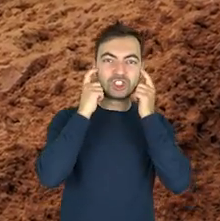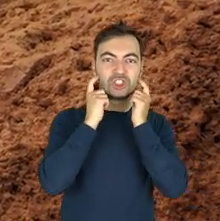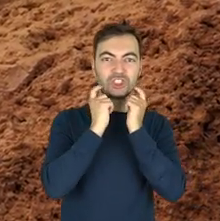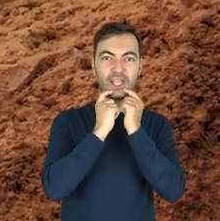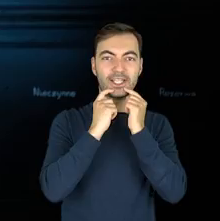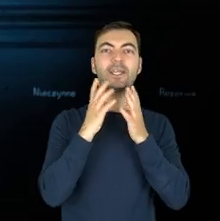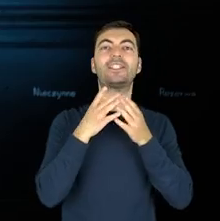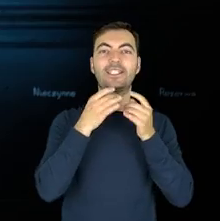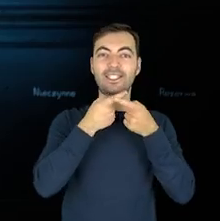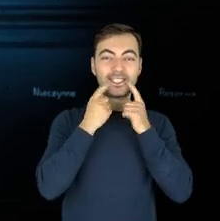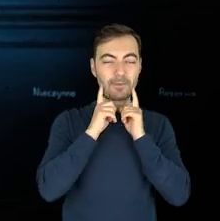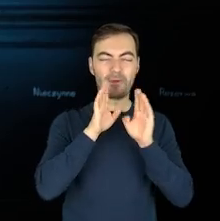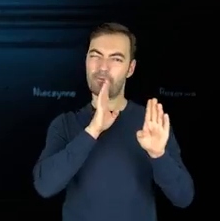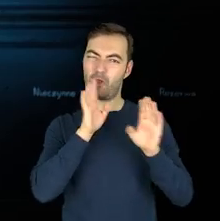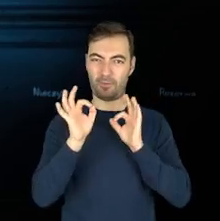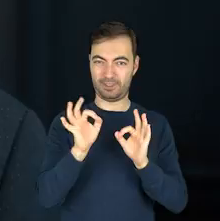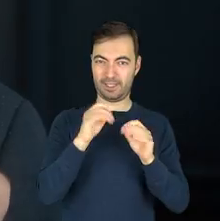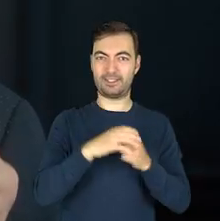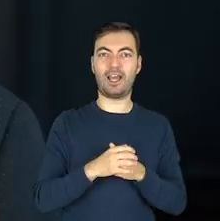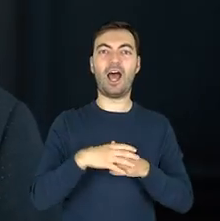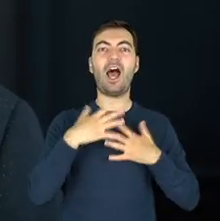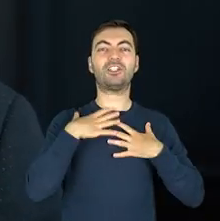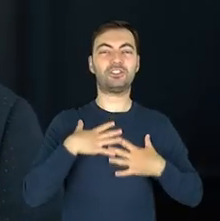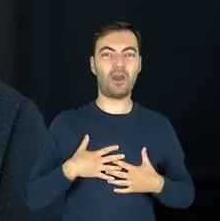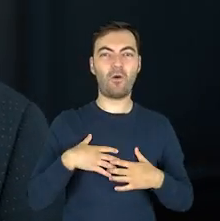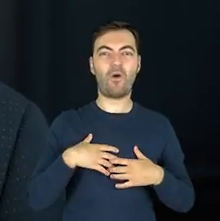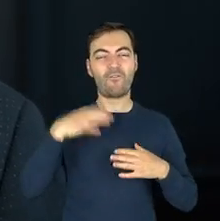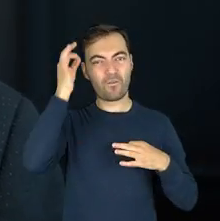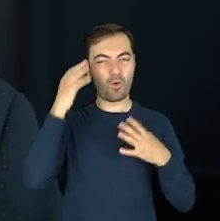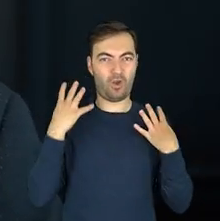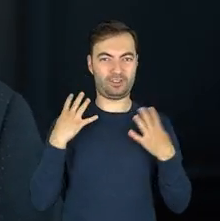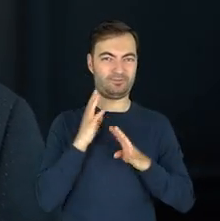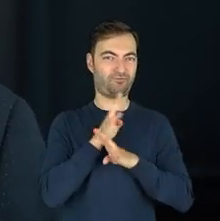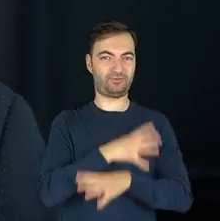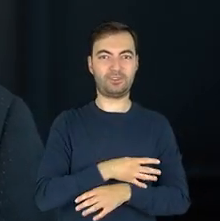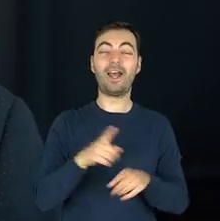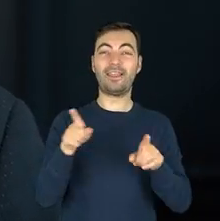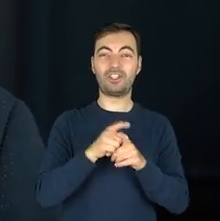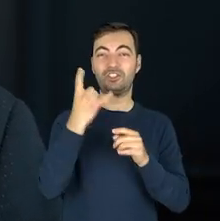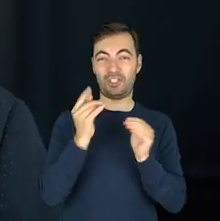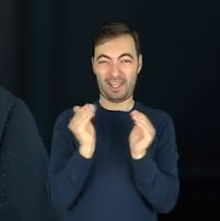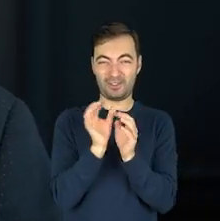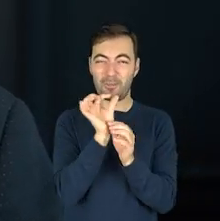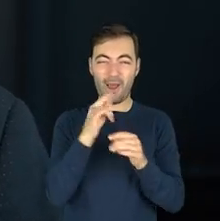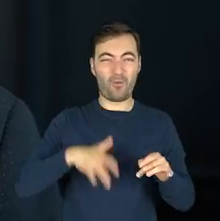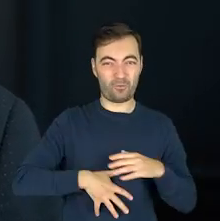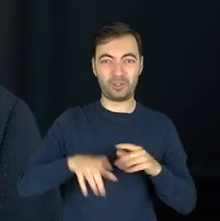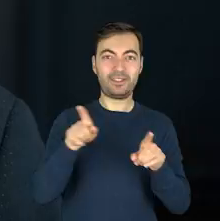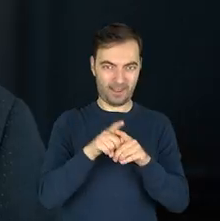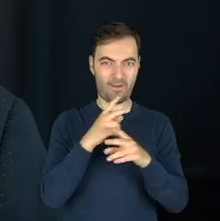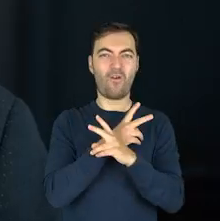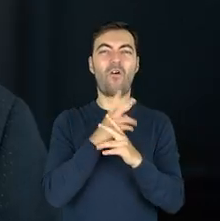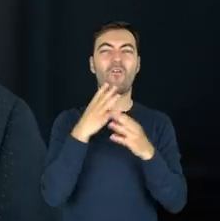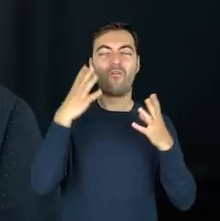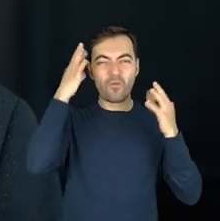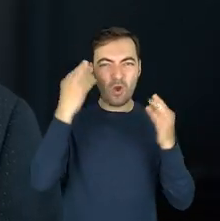naszych, a ciało miało pokryte włosami. Również dziecko w łonie matki jest dość włochate. Na jego skórze w 16 tygodniu ciąży